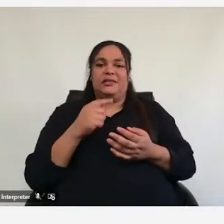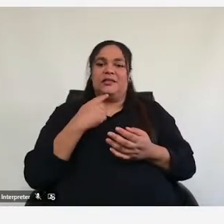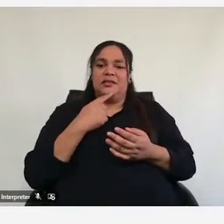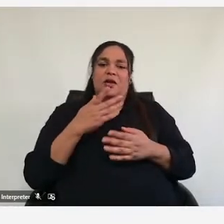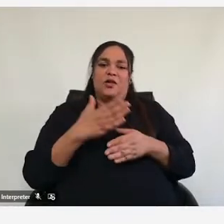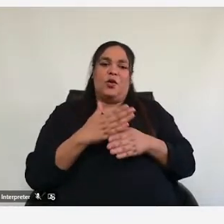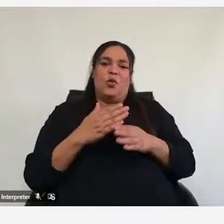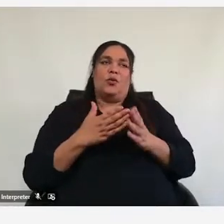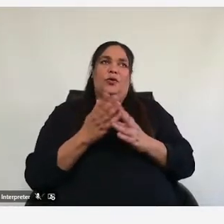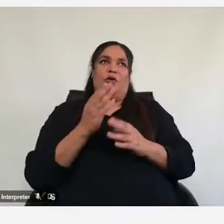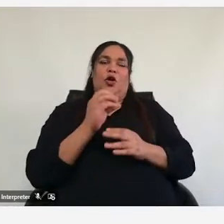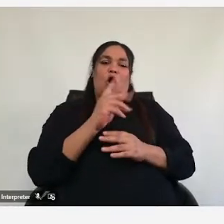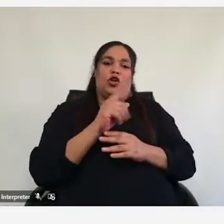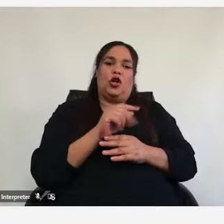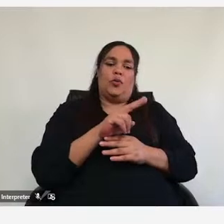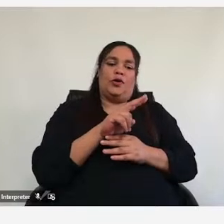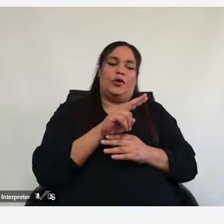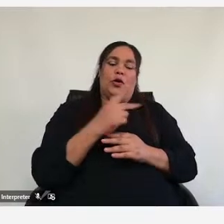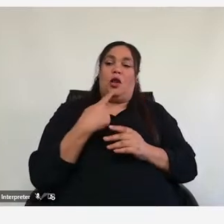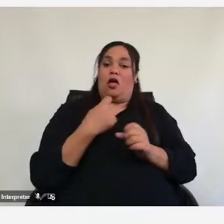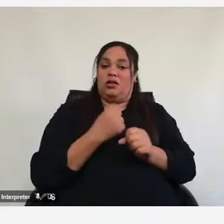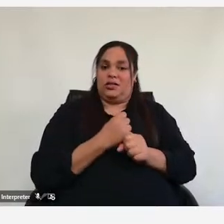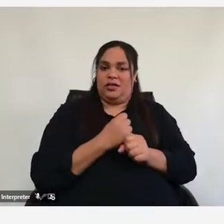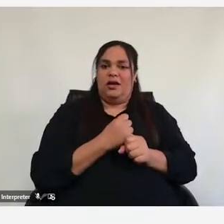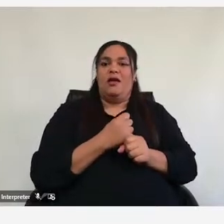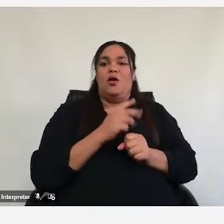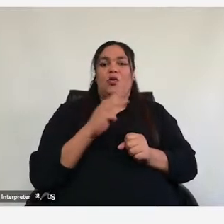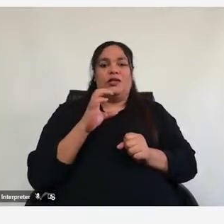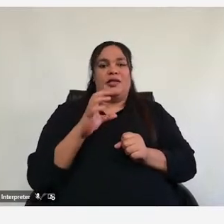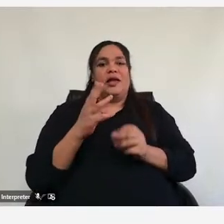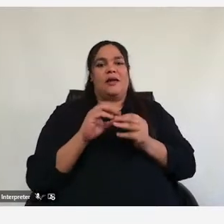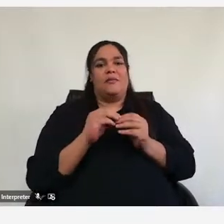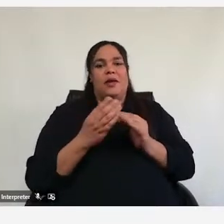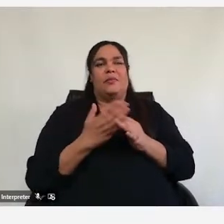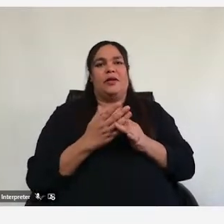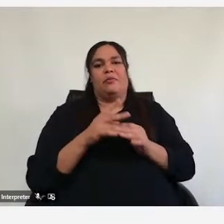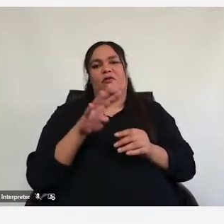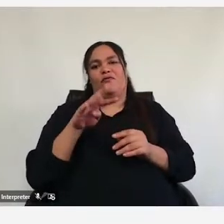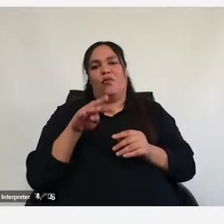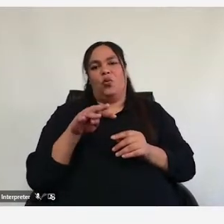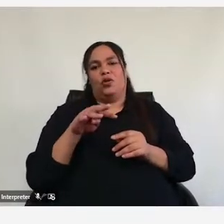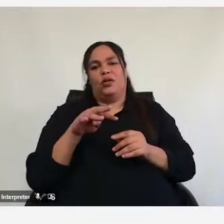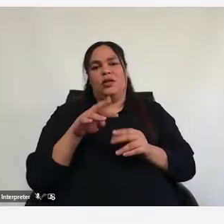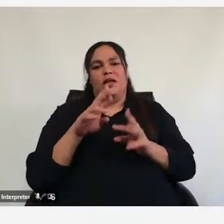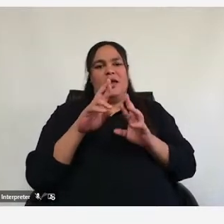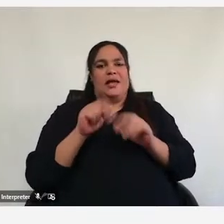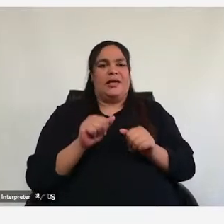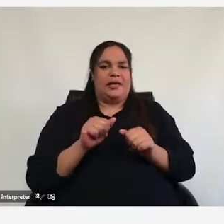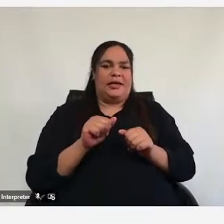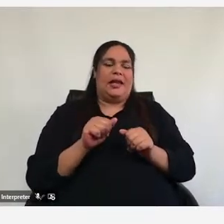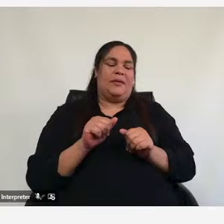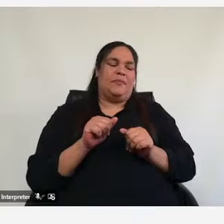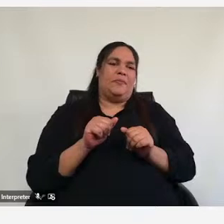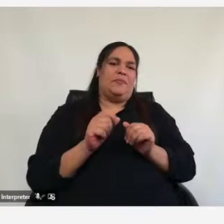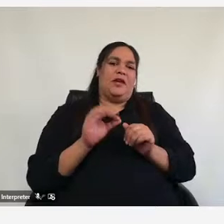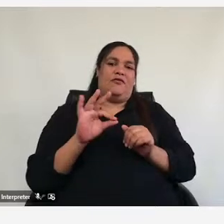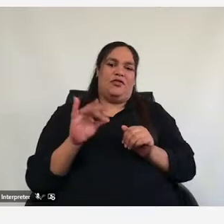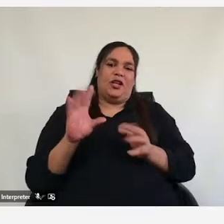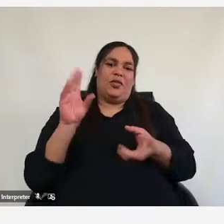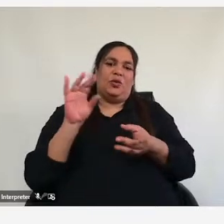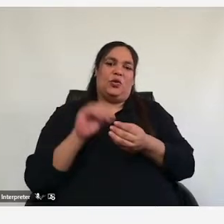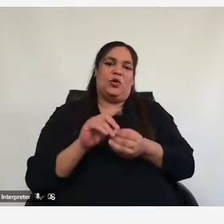Tussen Oktober en Desember verlede jaar het die Wes-Kaap 'n gemiddelde van 14 verkrachtings per dag gesien, met 'n totaal